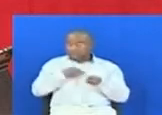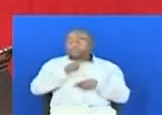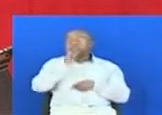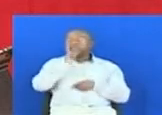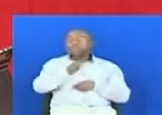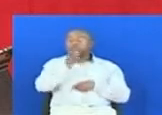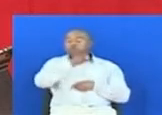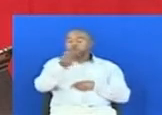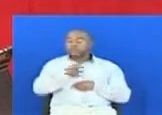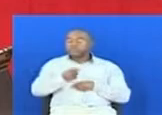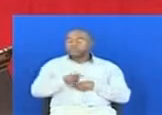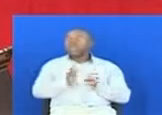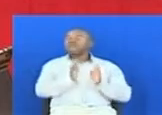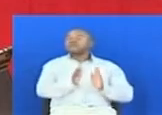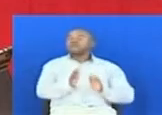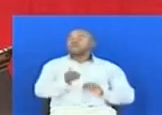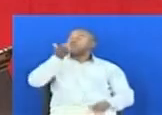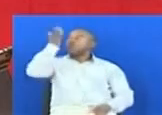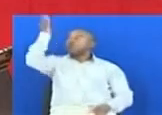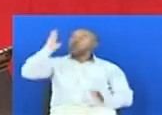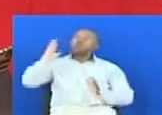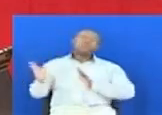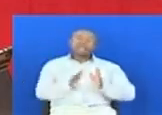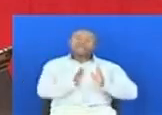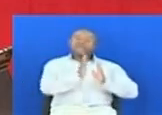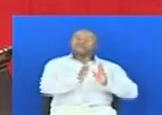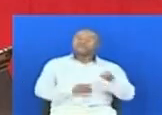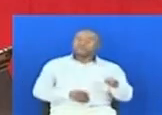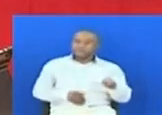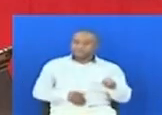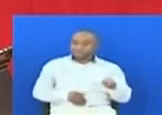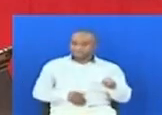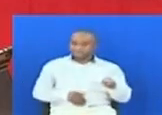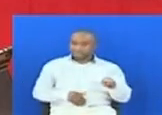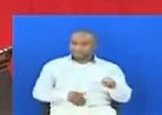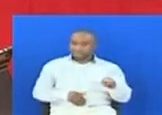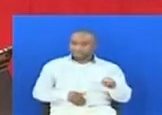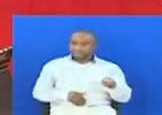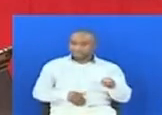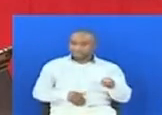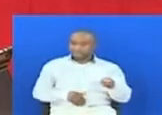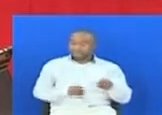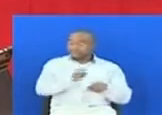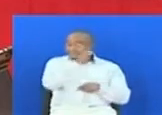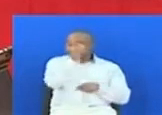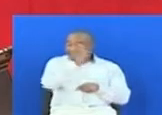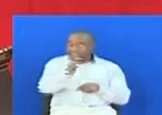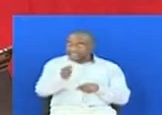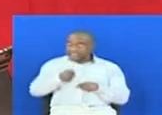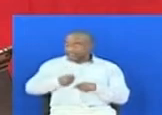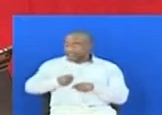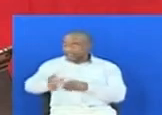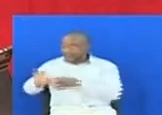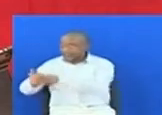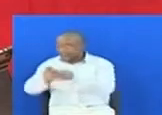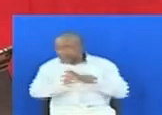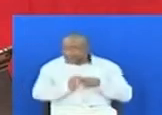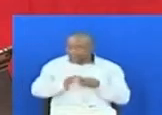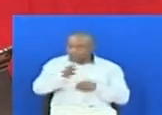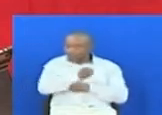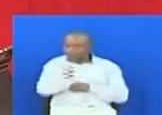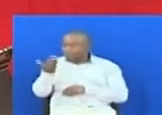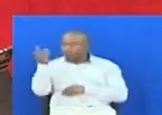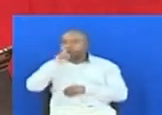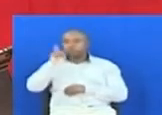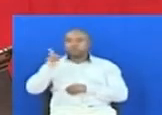Watanzania hawa, Mungu alivyopanga, alielekeza Tanzania isifungamane na upande wowote. Nchi